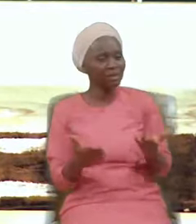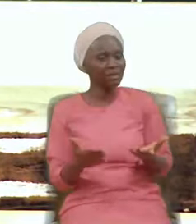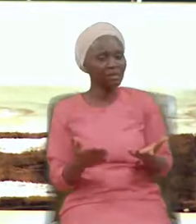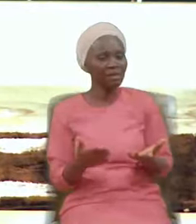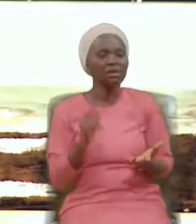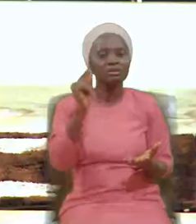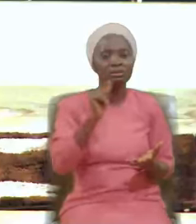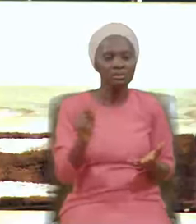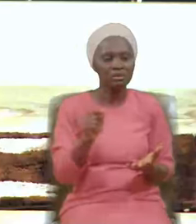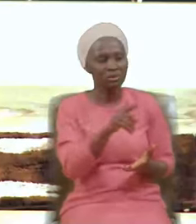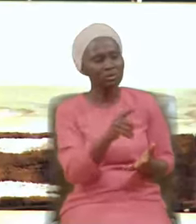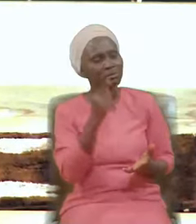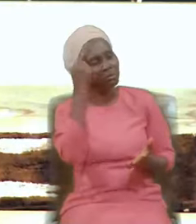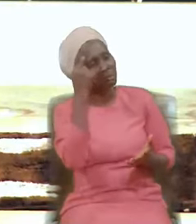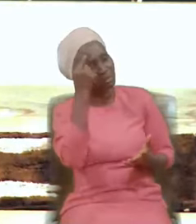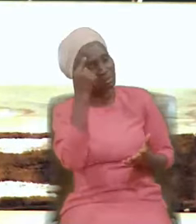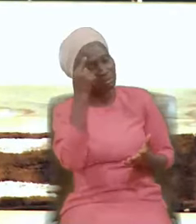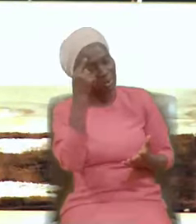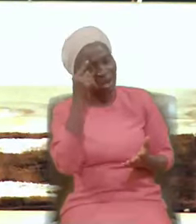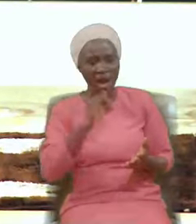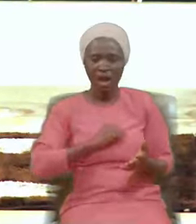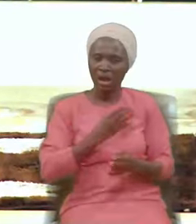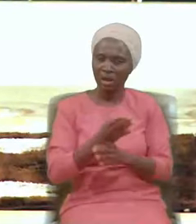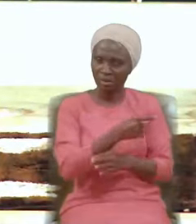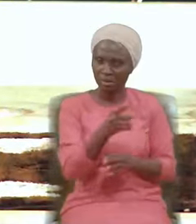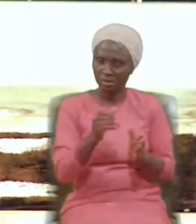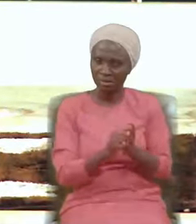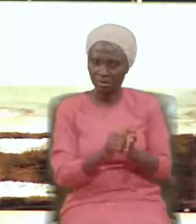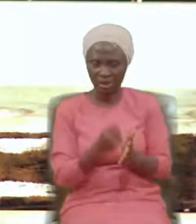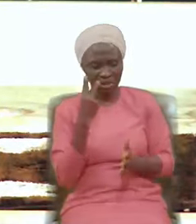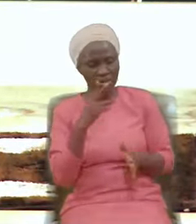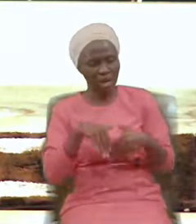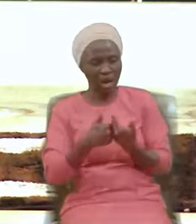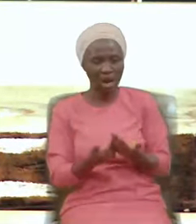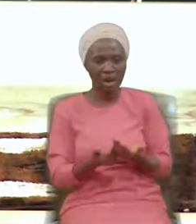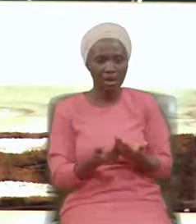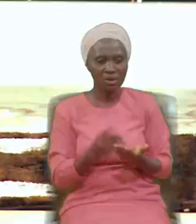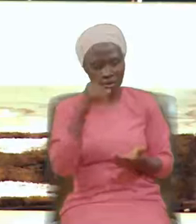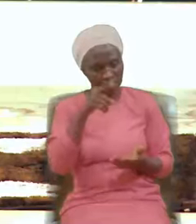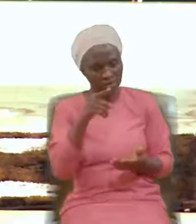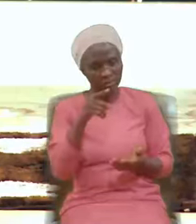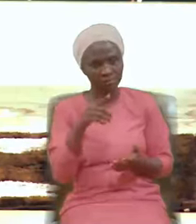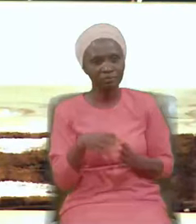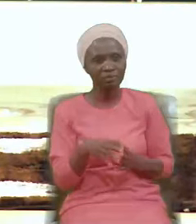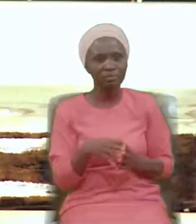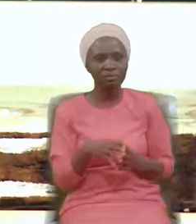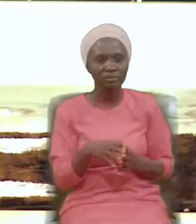Sachez donc et comprenez qu'il cherche une occasion de dispute avec